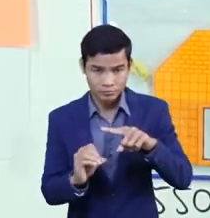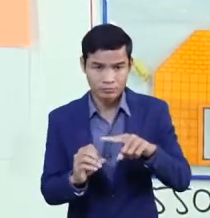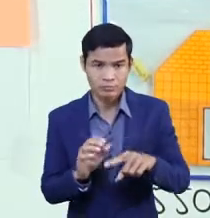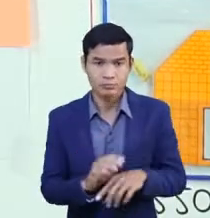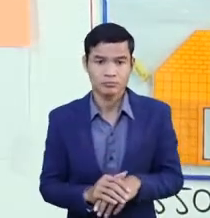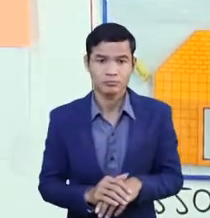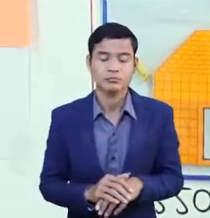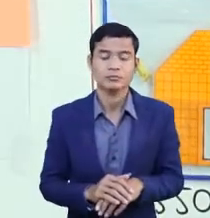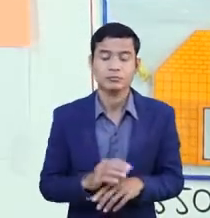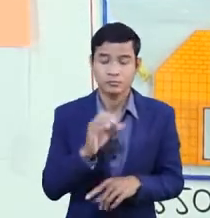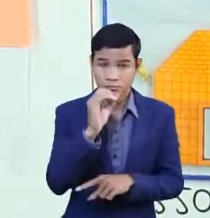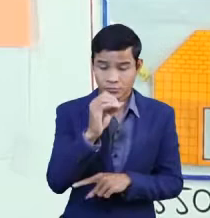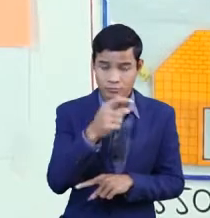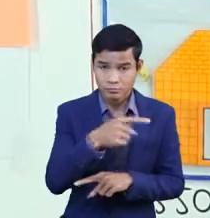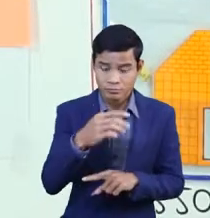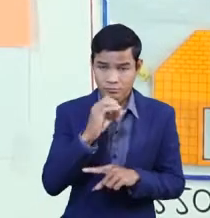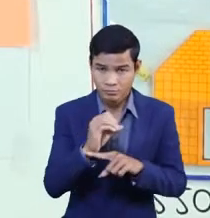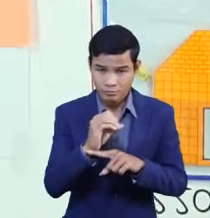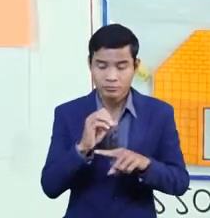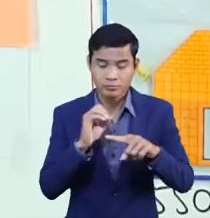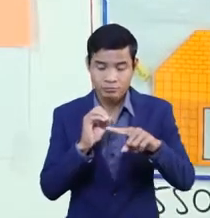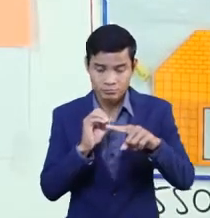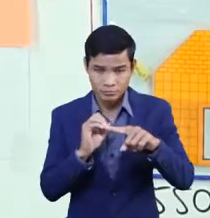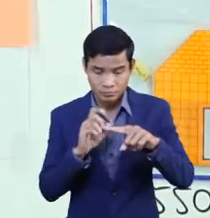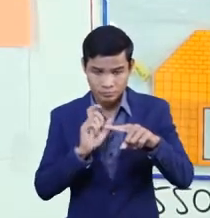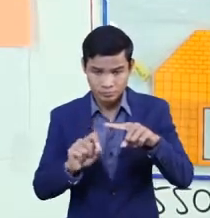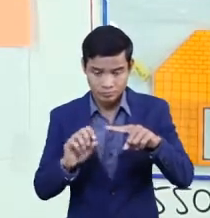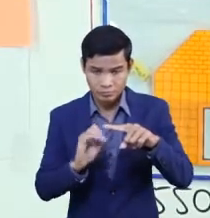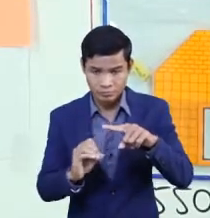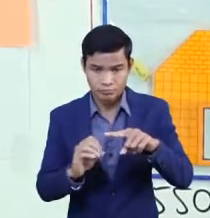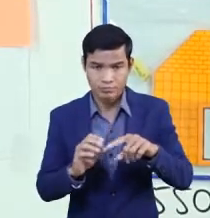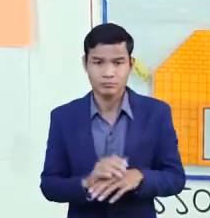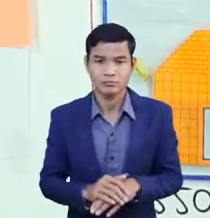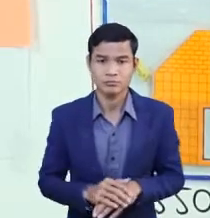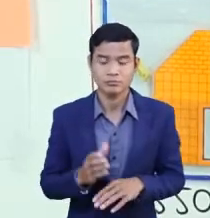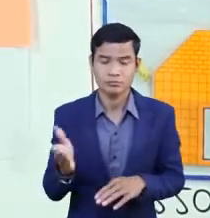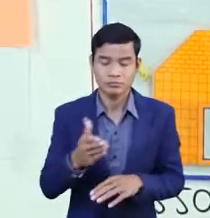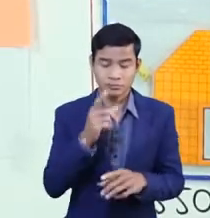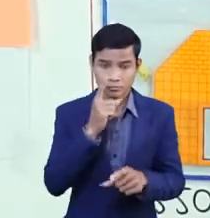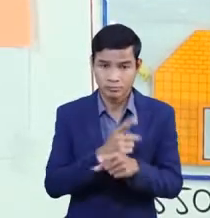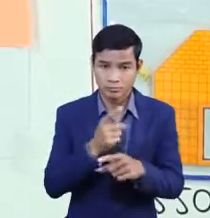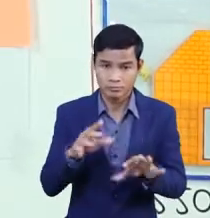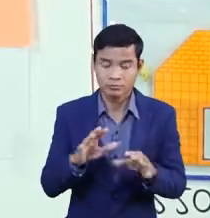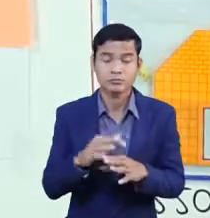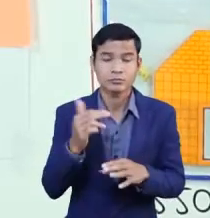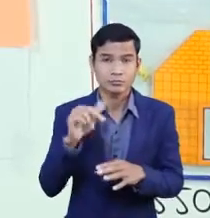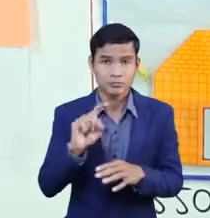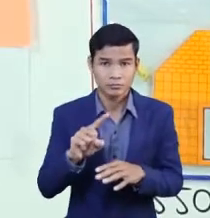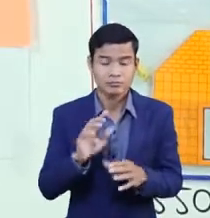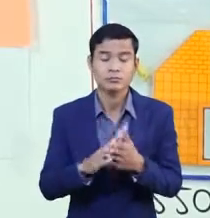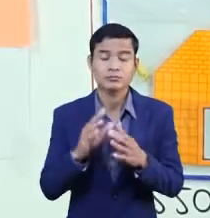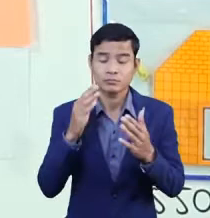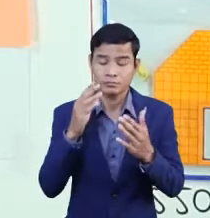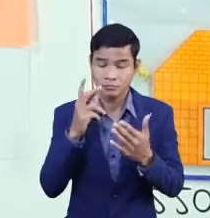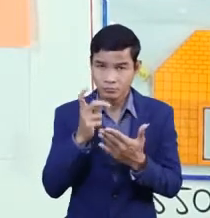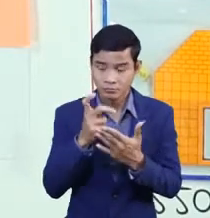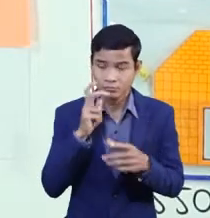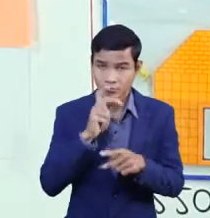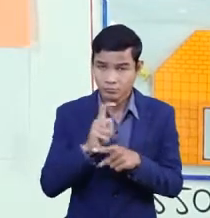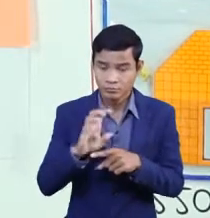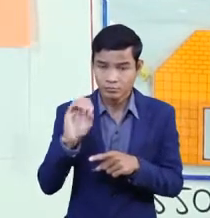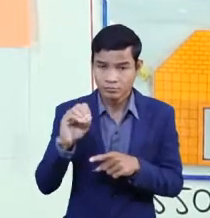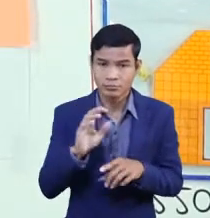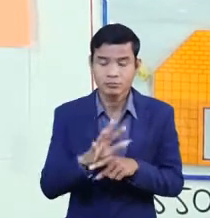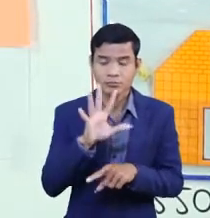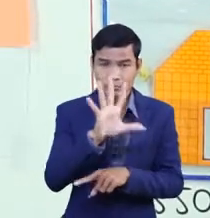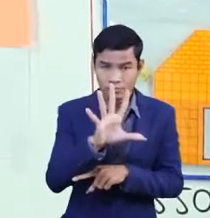ដក0នៅសល់0សរសេរលេខ0ចាអញ្ចឹងត្រឹមត្រូវហើយទី1តបបន្តទៅខ្ទង់10ចា5ដ